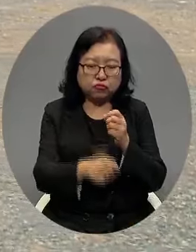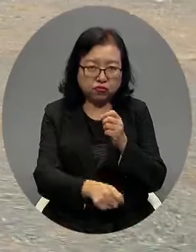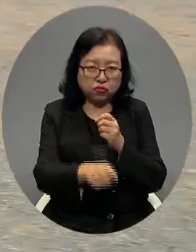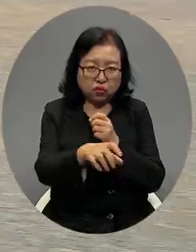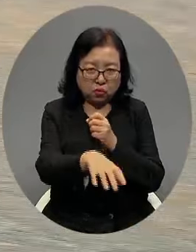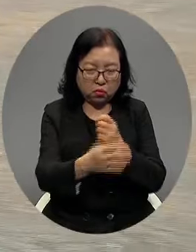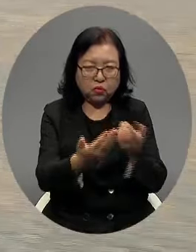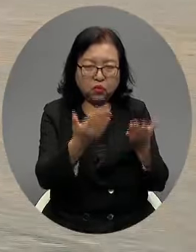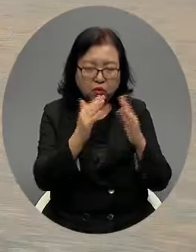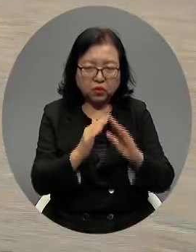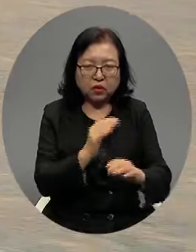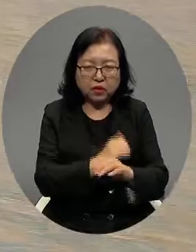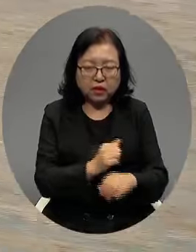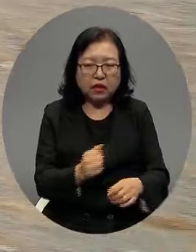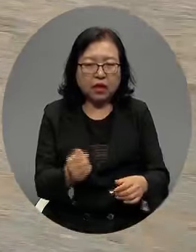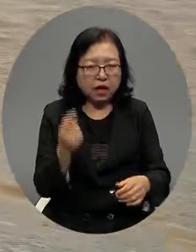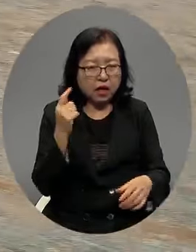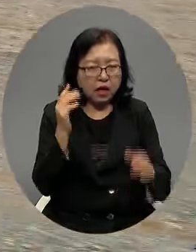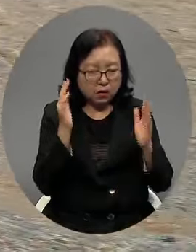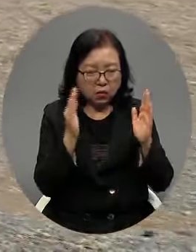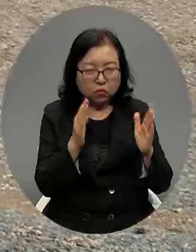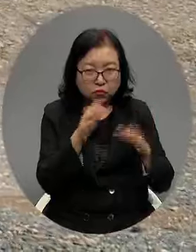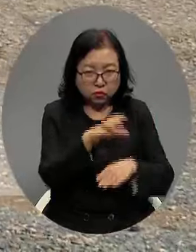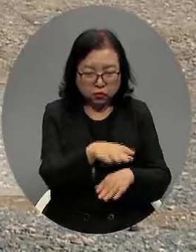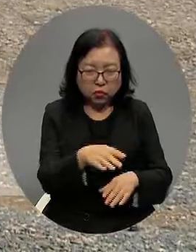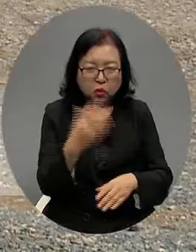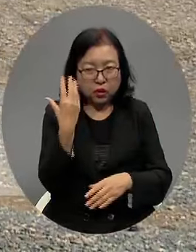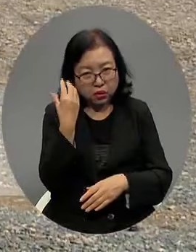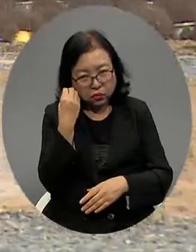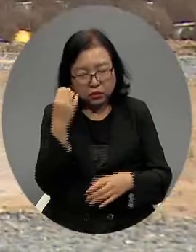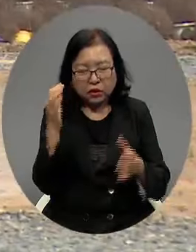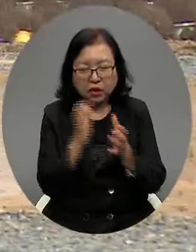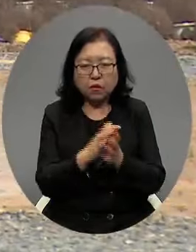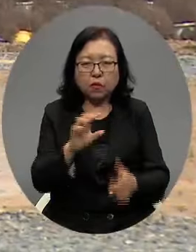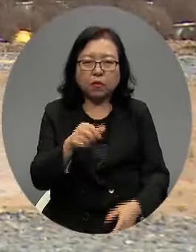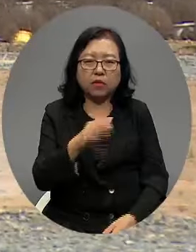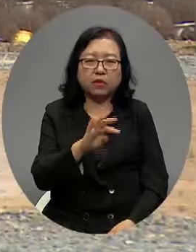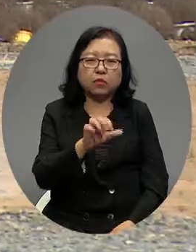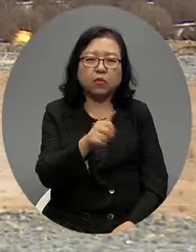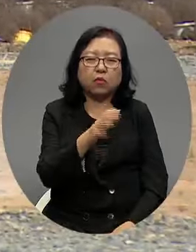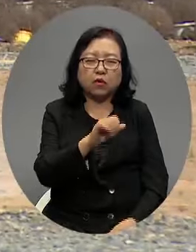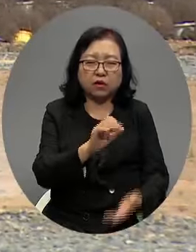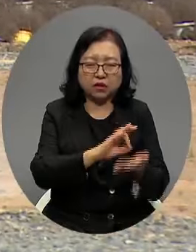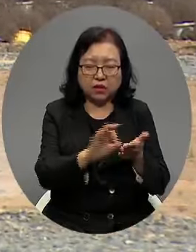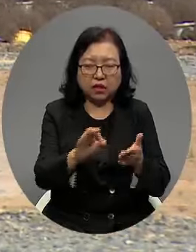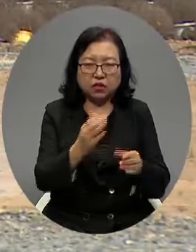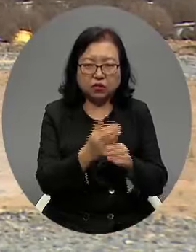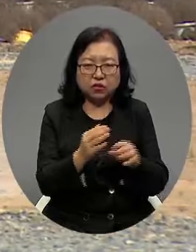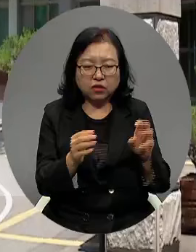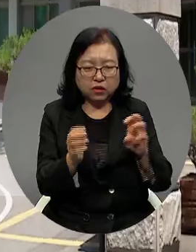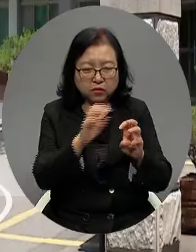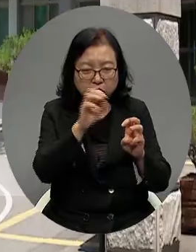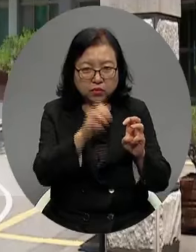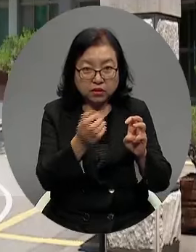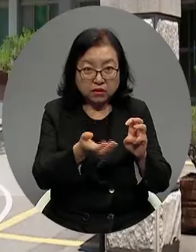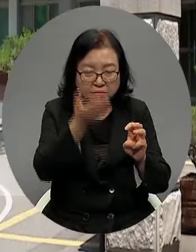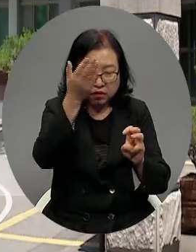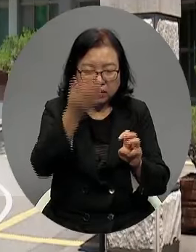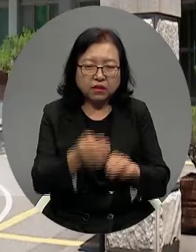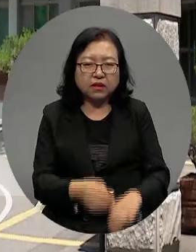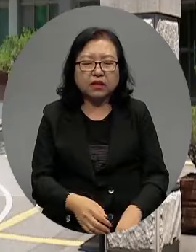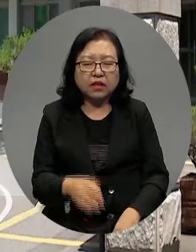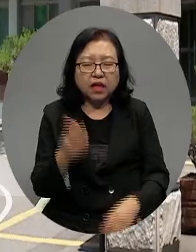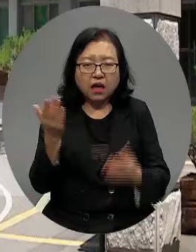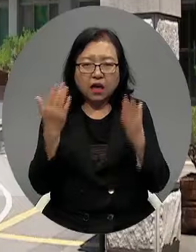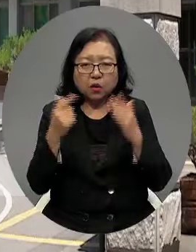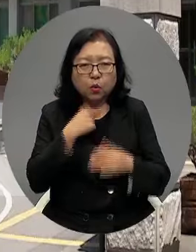연구동과 기숙사 등 약 585억 원이 투입될 예정으로 이중 30% 이상은 학교 서를 요구해온